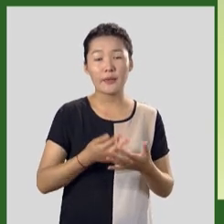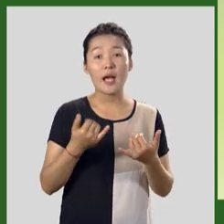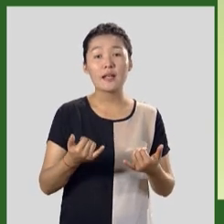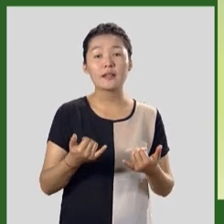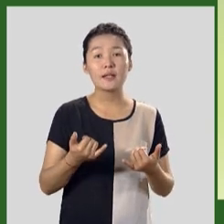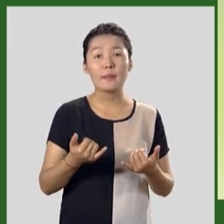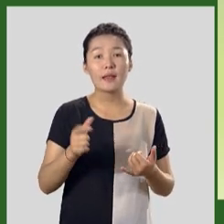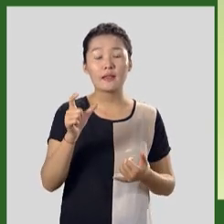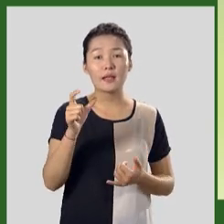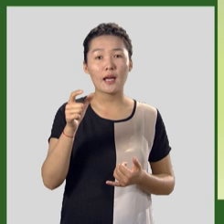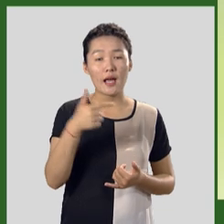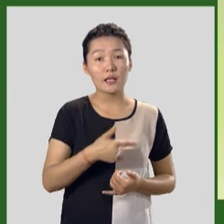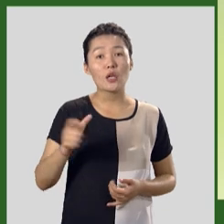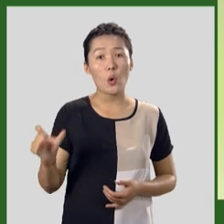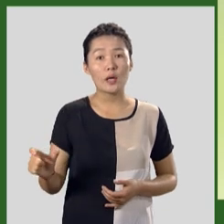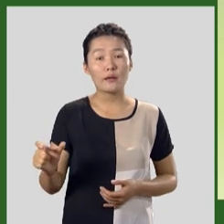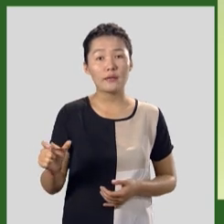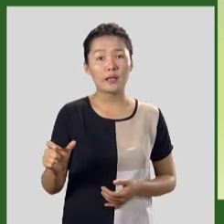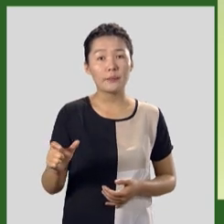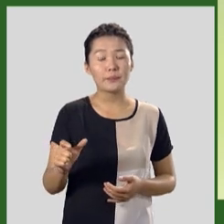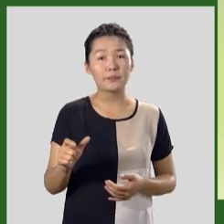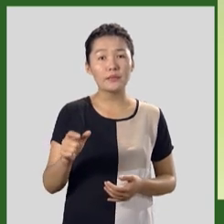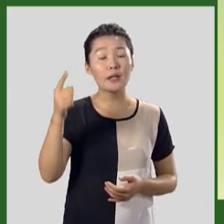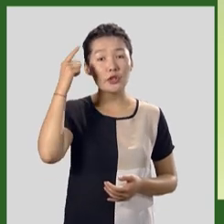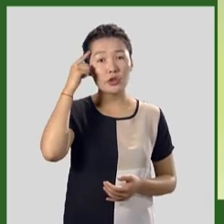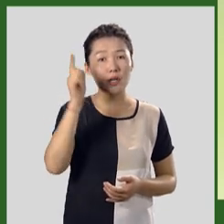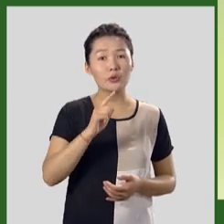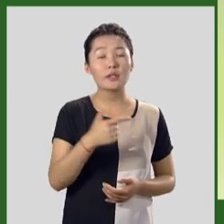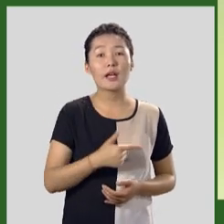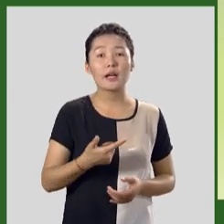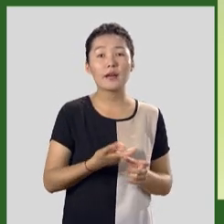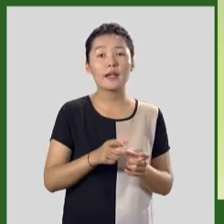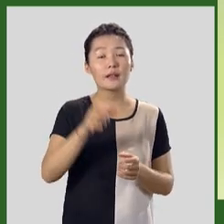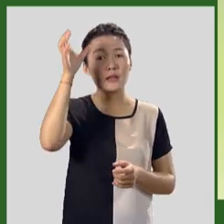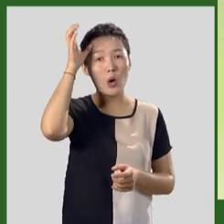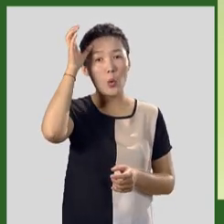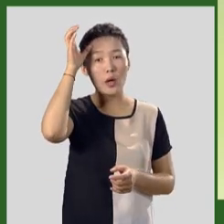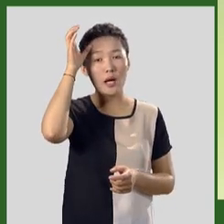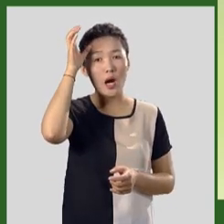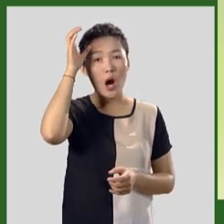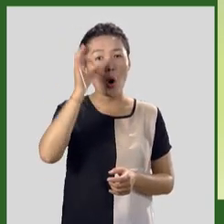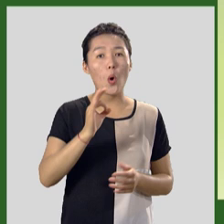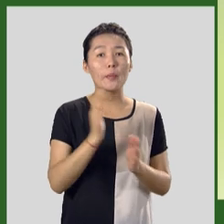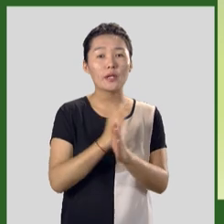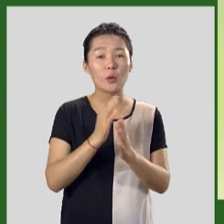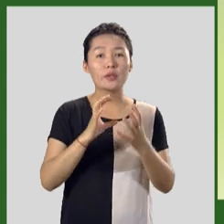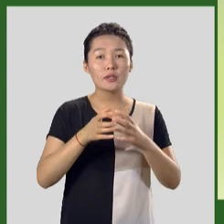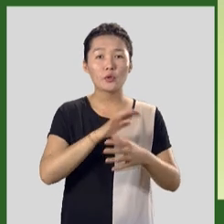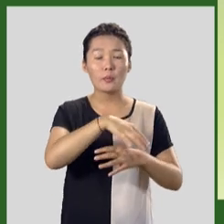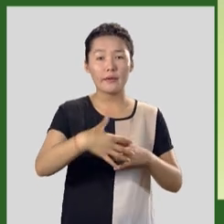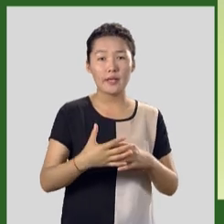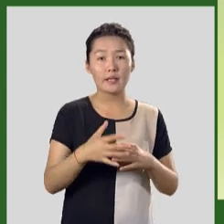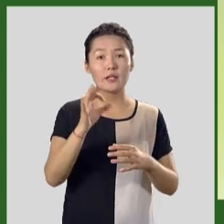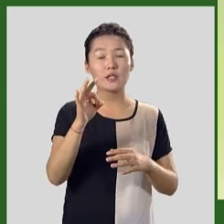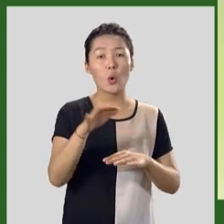географы считают, что география – это наука о природе земной поверхности, о населении и